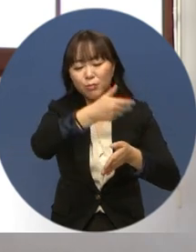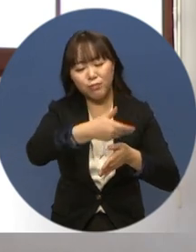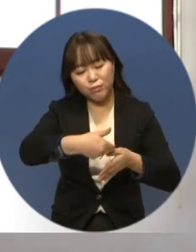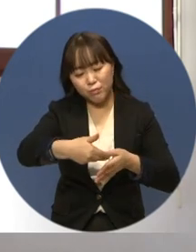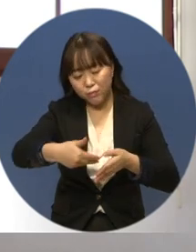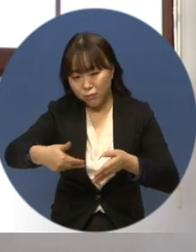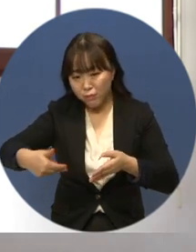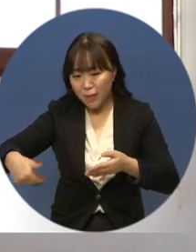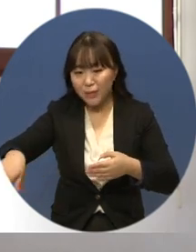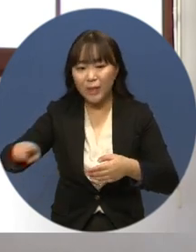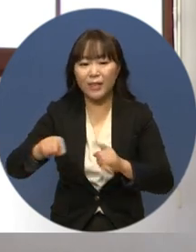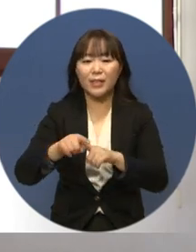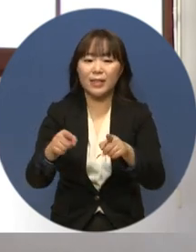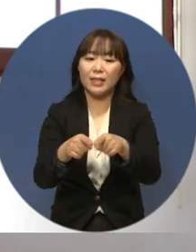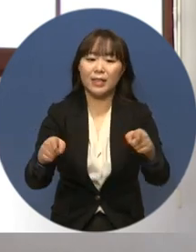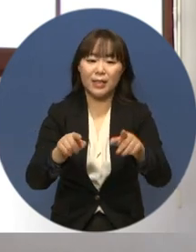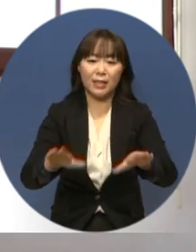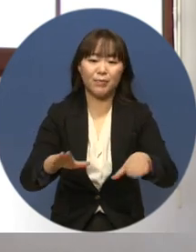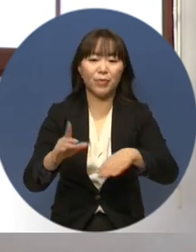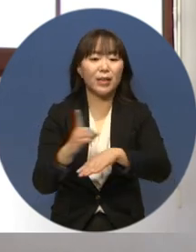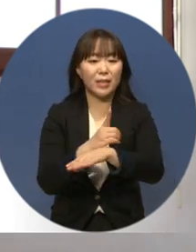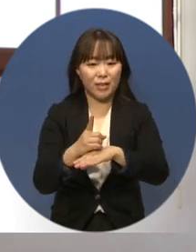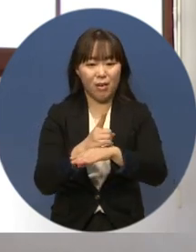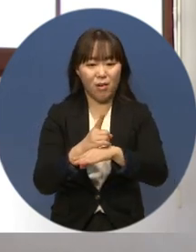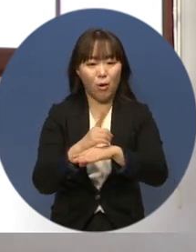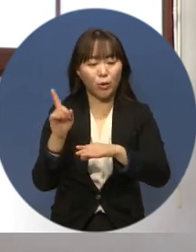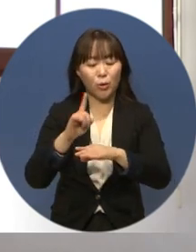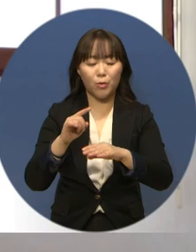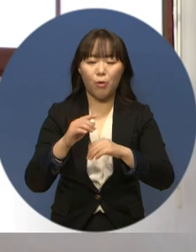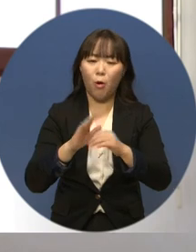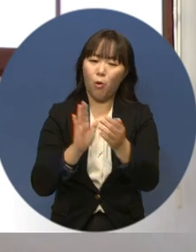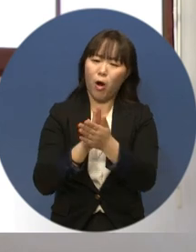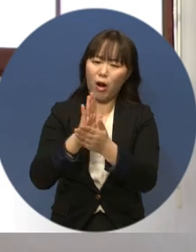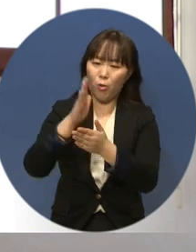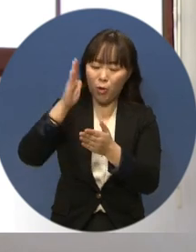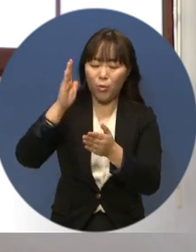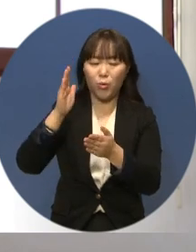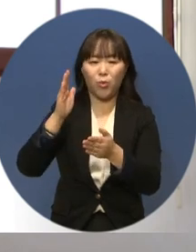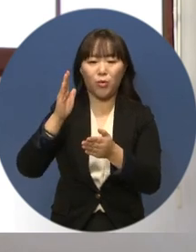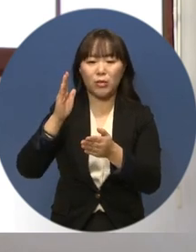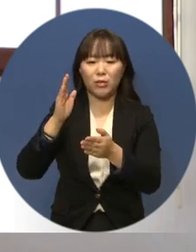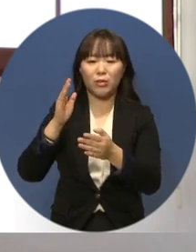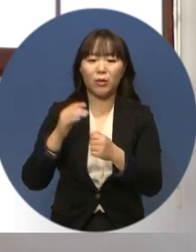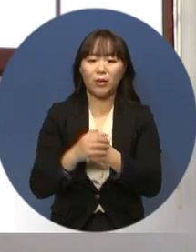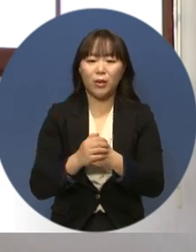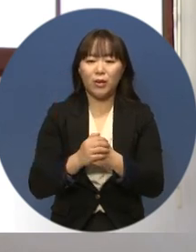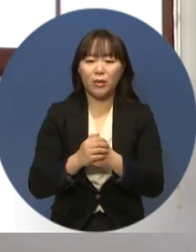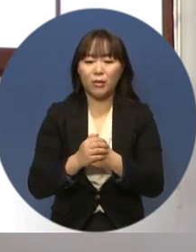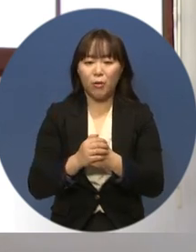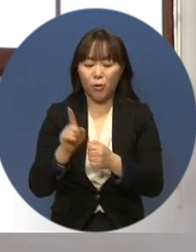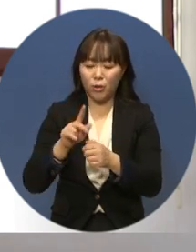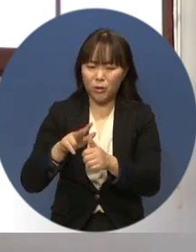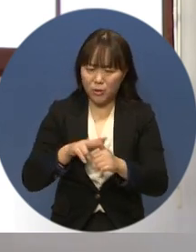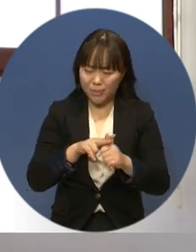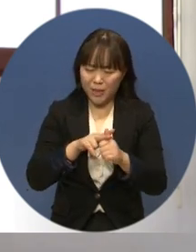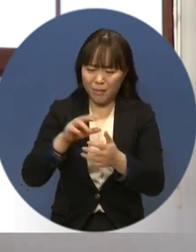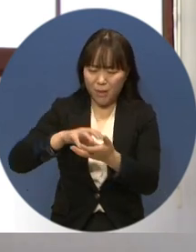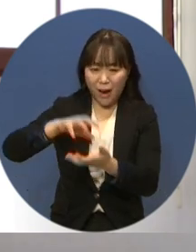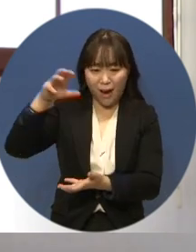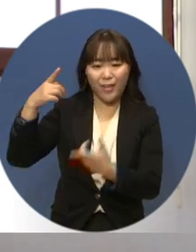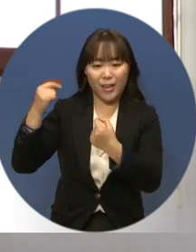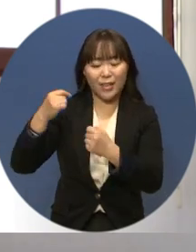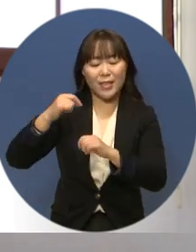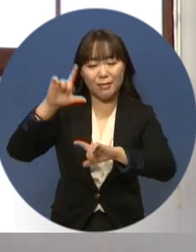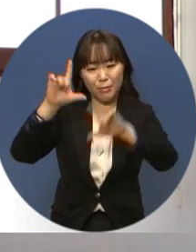내려가면서 2층은 현재 디지털 사진의 어떤 그런 화려하고 어떤 그 데이터를 빅데이터한 그런